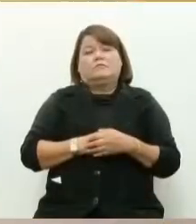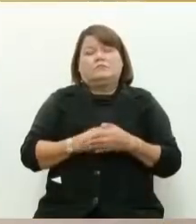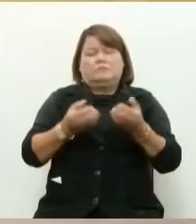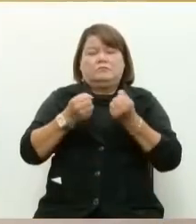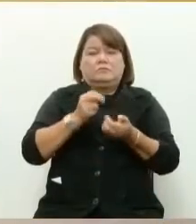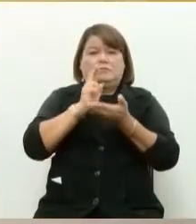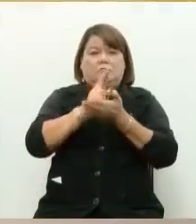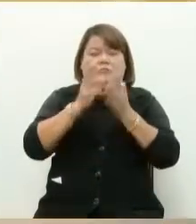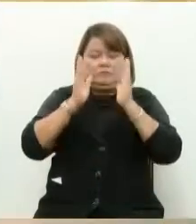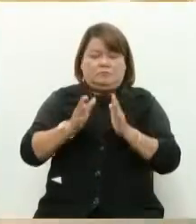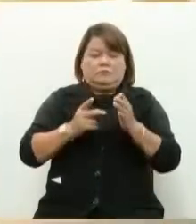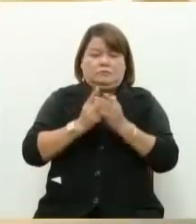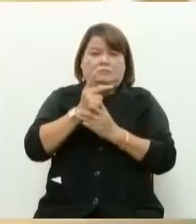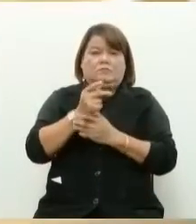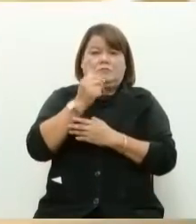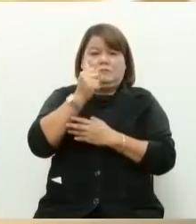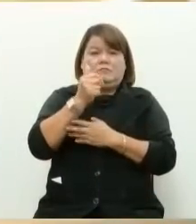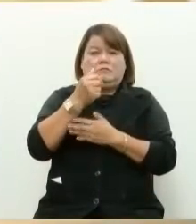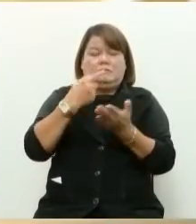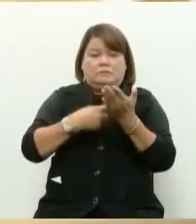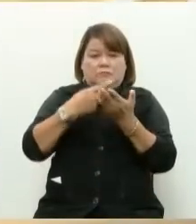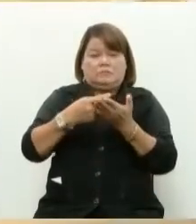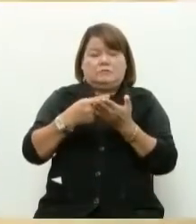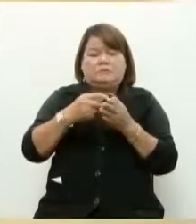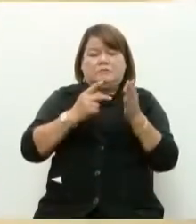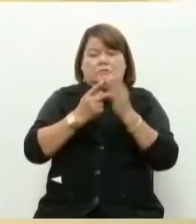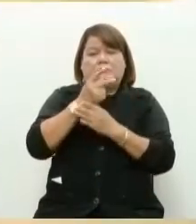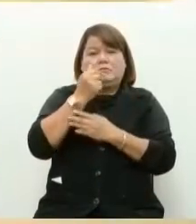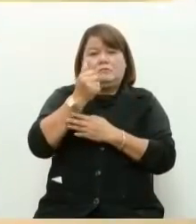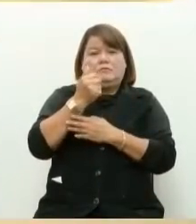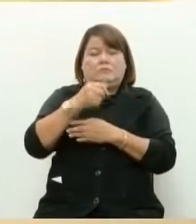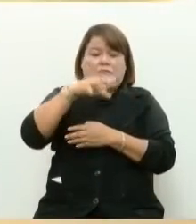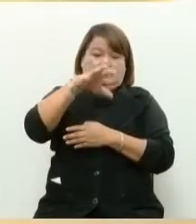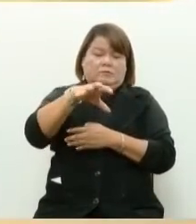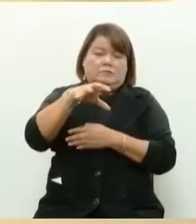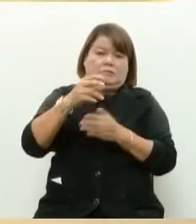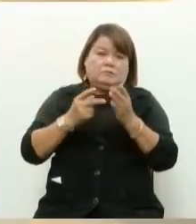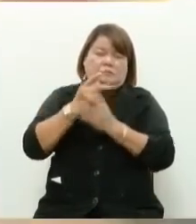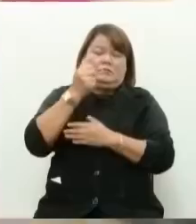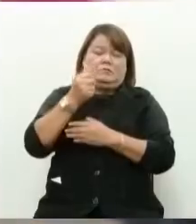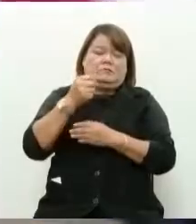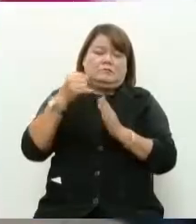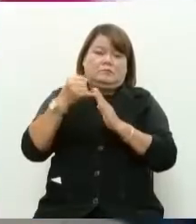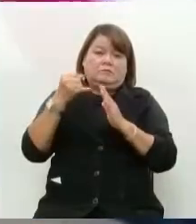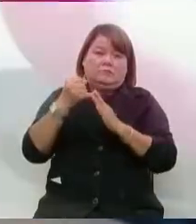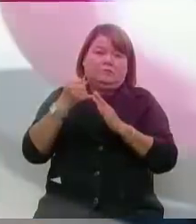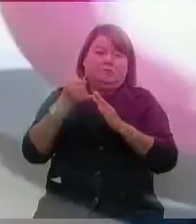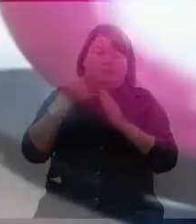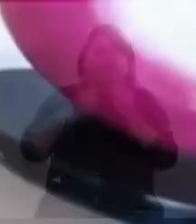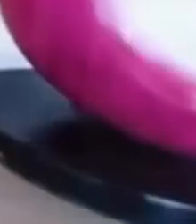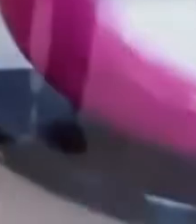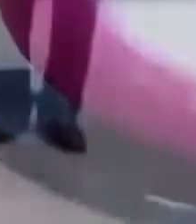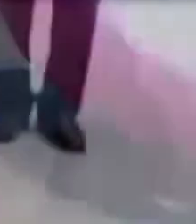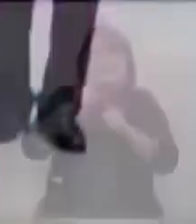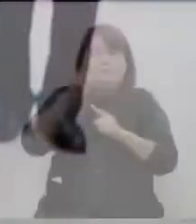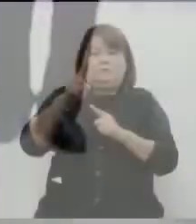บุคลากรทางการเกษตรดีเด่นที่ปรึกษาทางการเกษตรดีเด่นและสถาบันเกษตรดีเด่นระดับจังหวัดชนะเลิศอันดับที่1สาขา